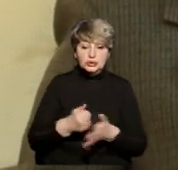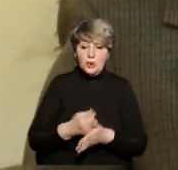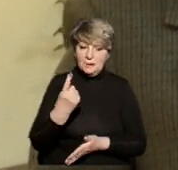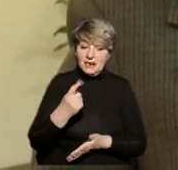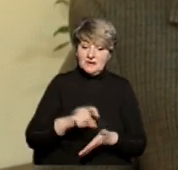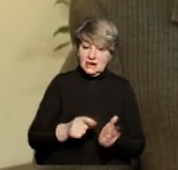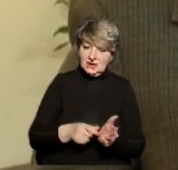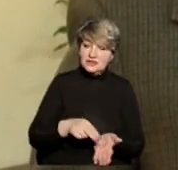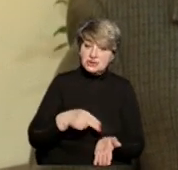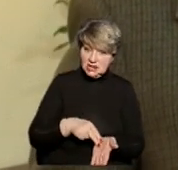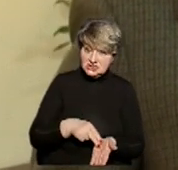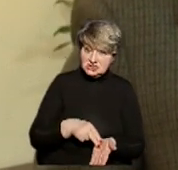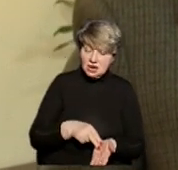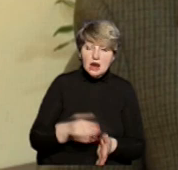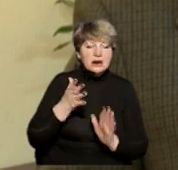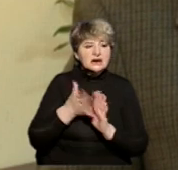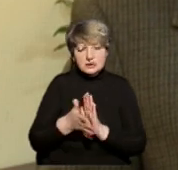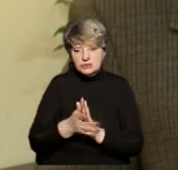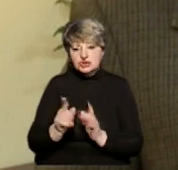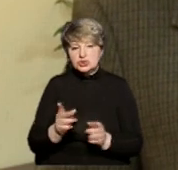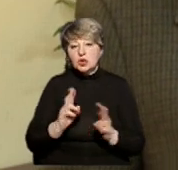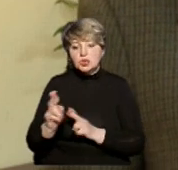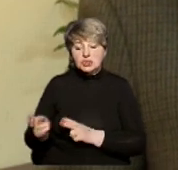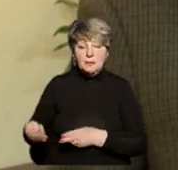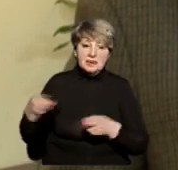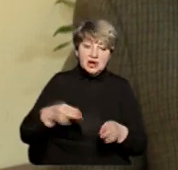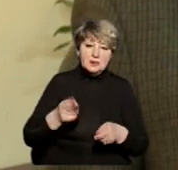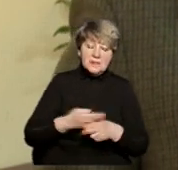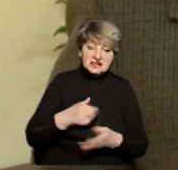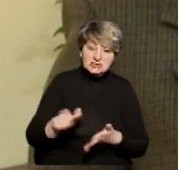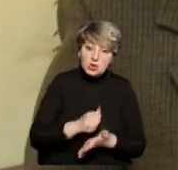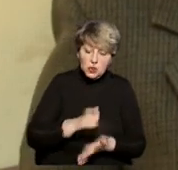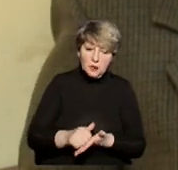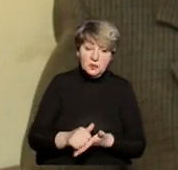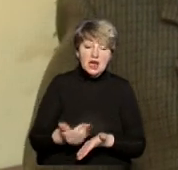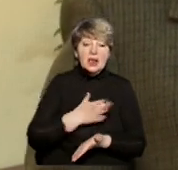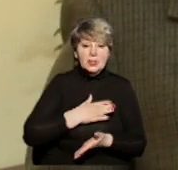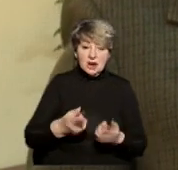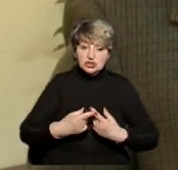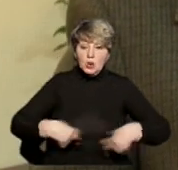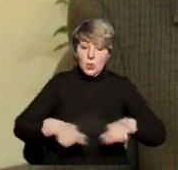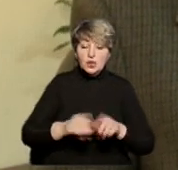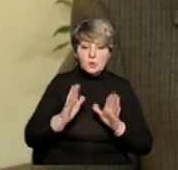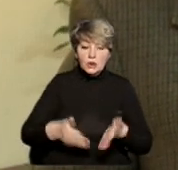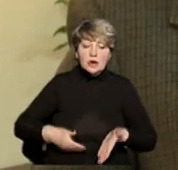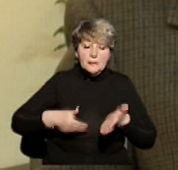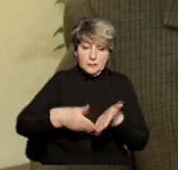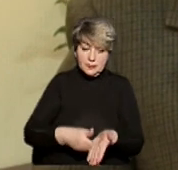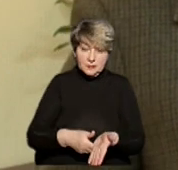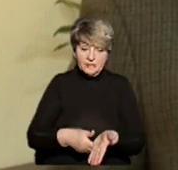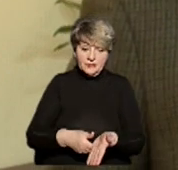місті Черкаси, і зрозуміло, що дехто приїхав без відповідних документів, значить, наші органи всіляко будуть сприяти тому, аби